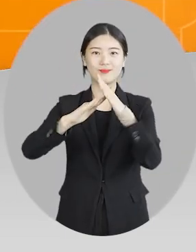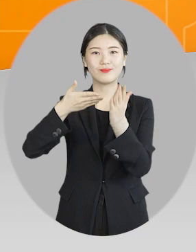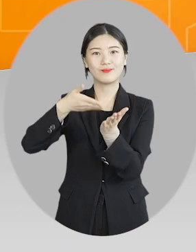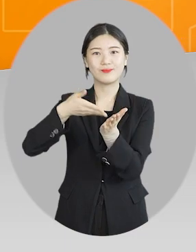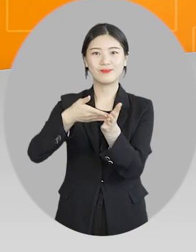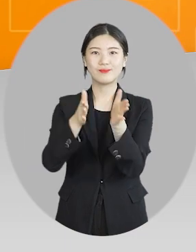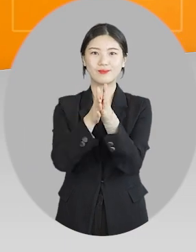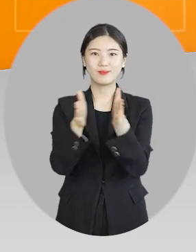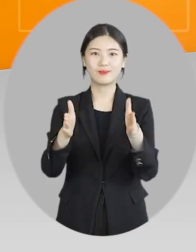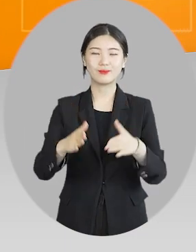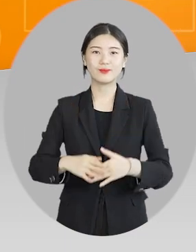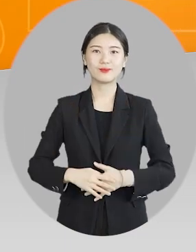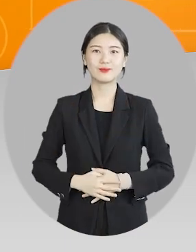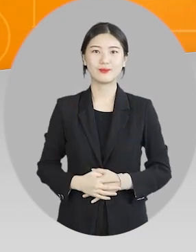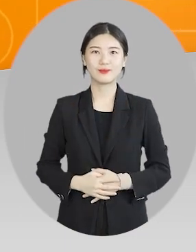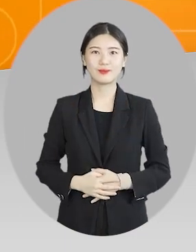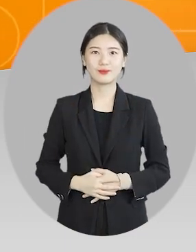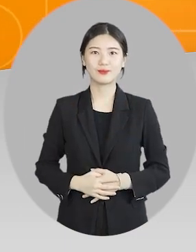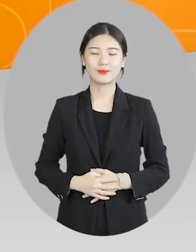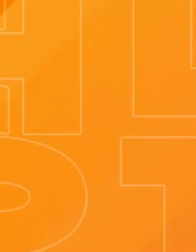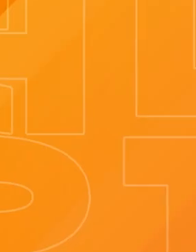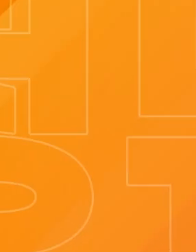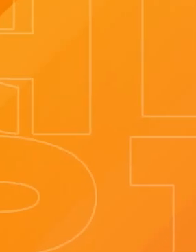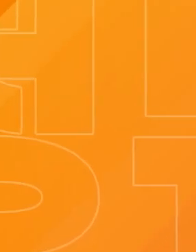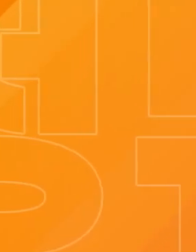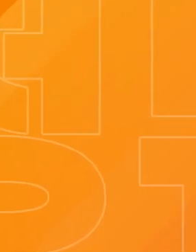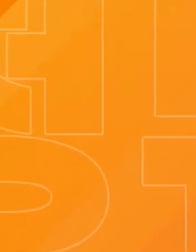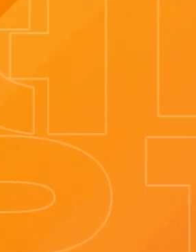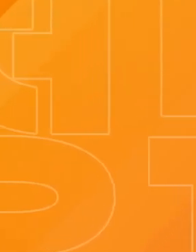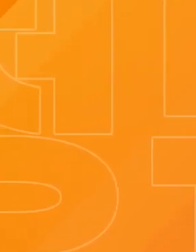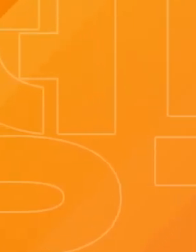기세등등 행복한 공주 뉴스 시작합니다.